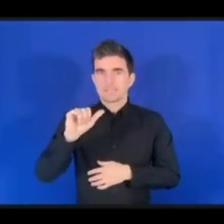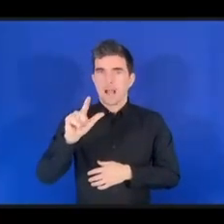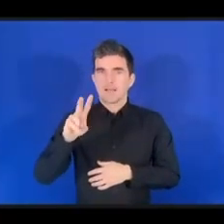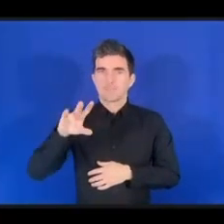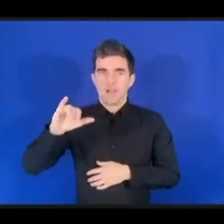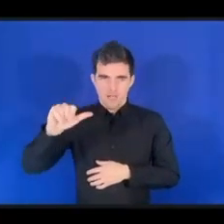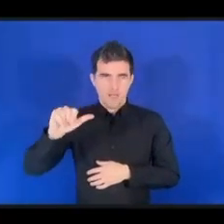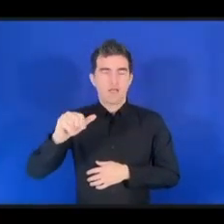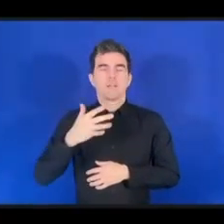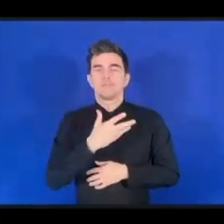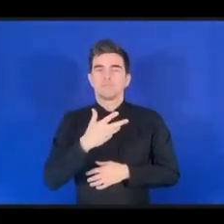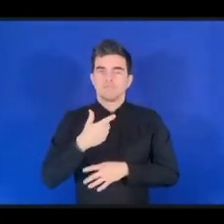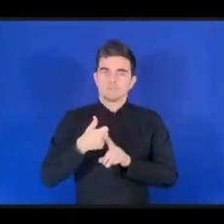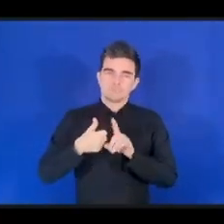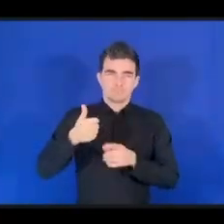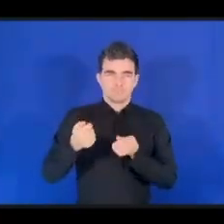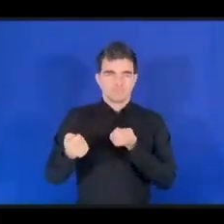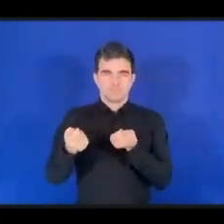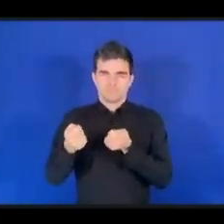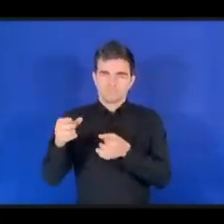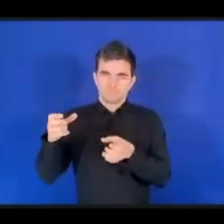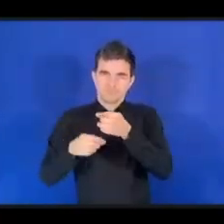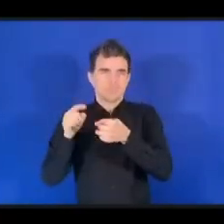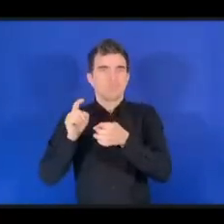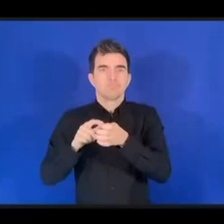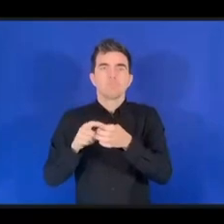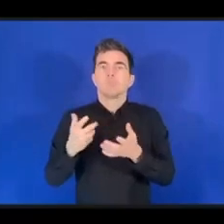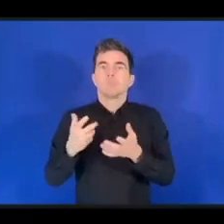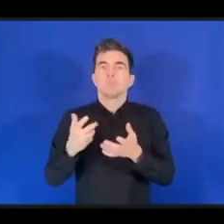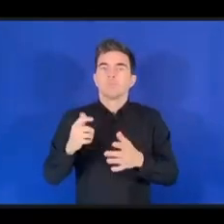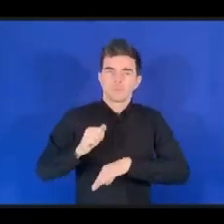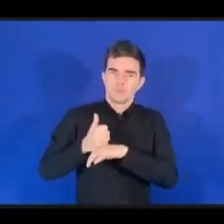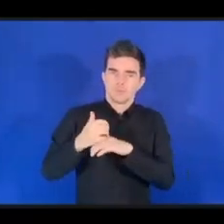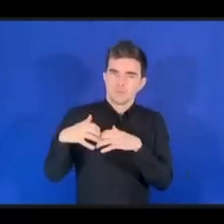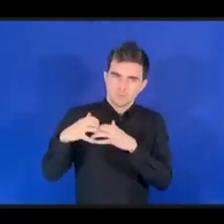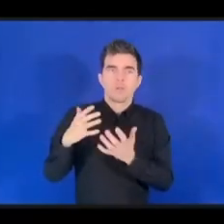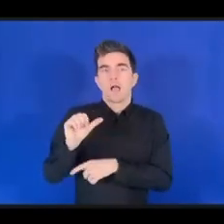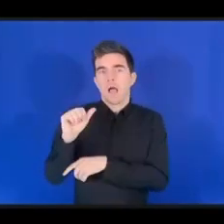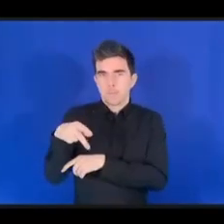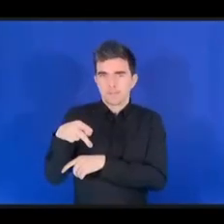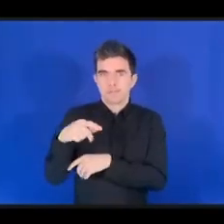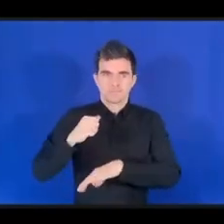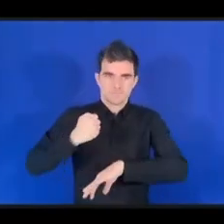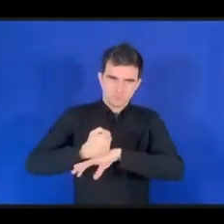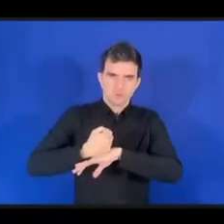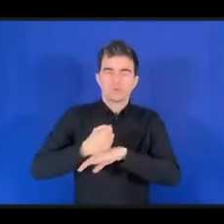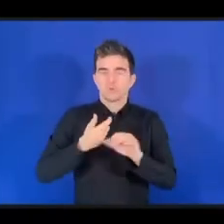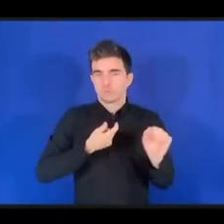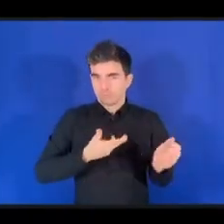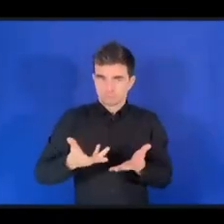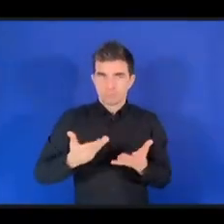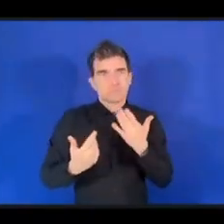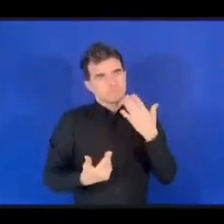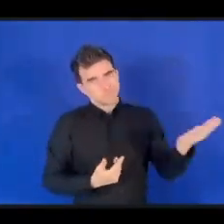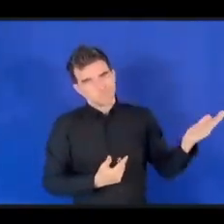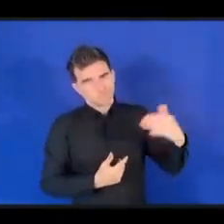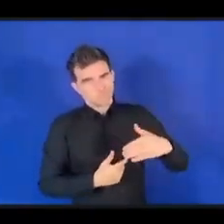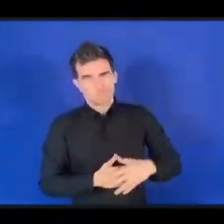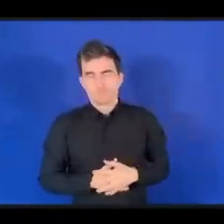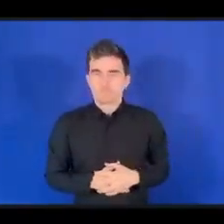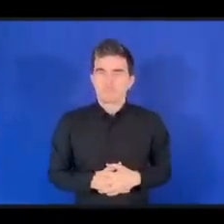madame Sylvia cadena directrice générale parinttém de la Fondation apénque a prononcé son allocution madame cadena veuillez vous rendre à